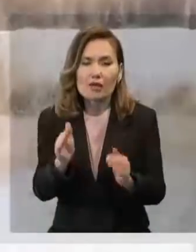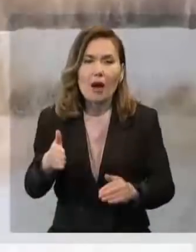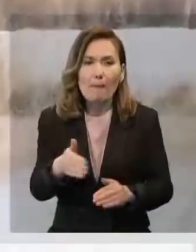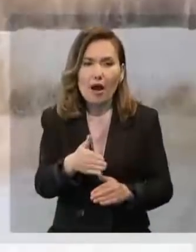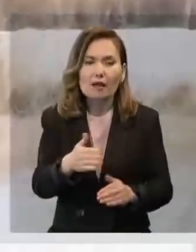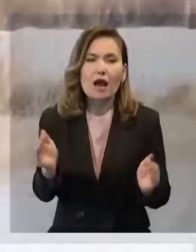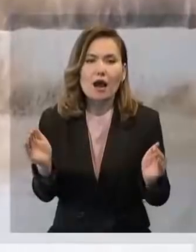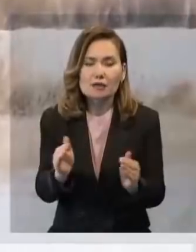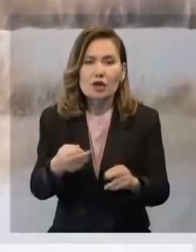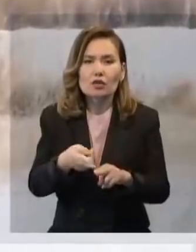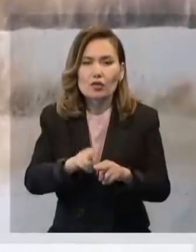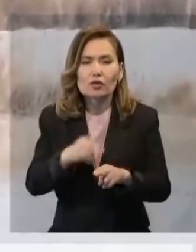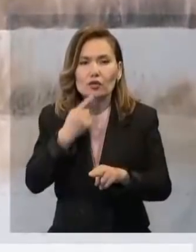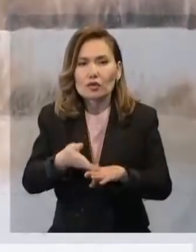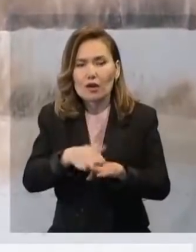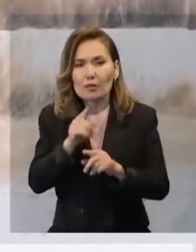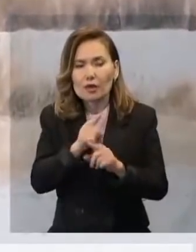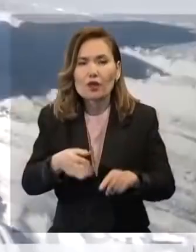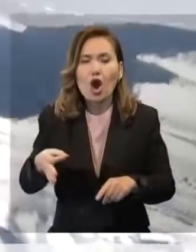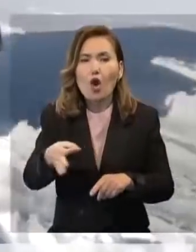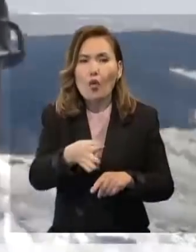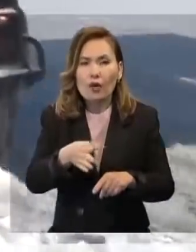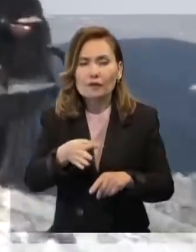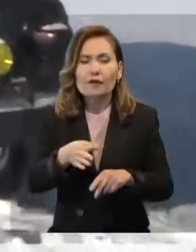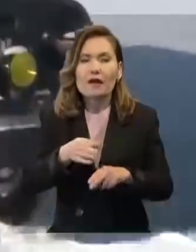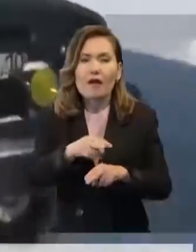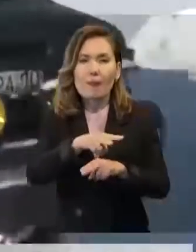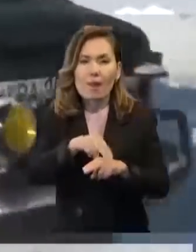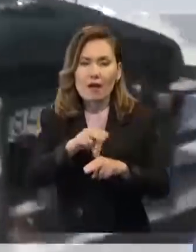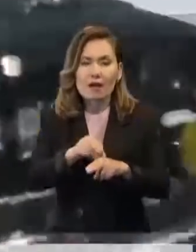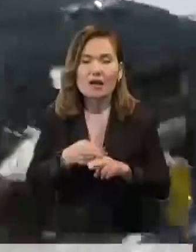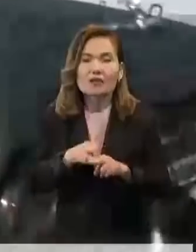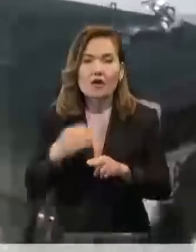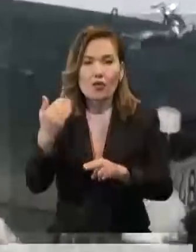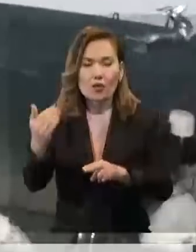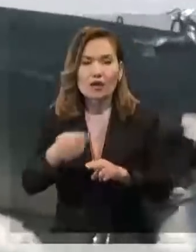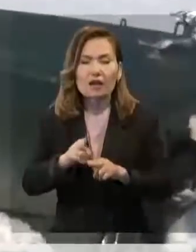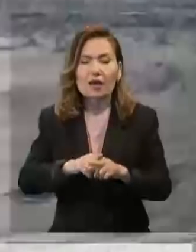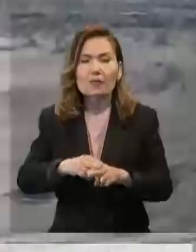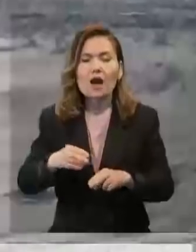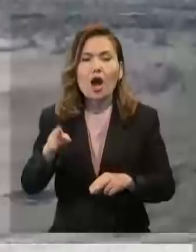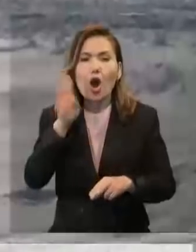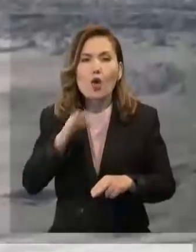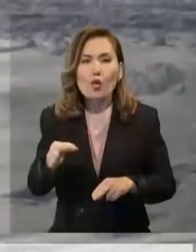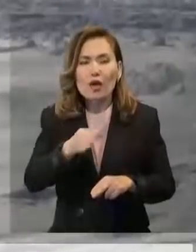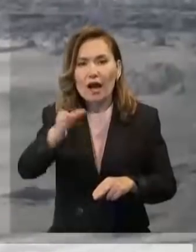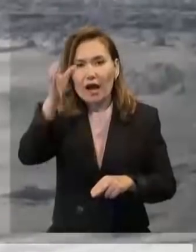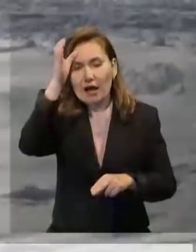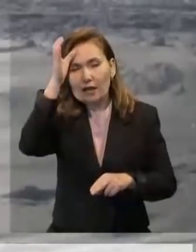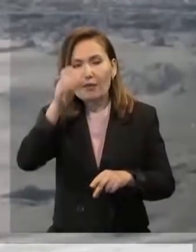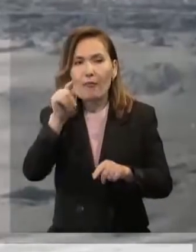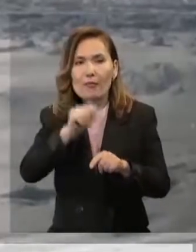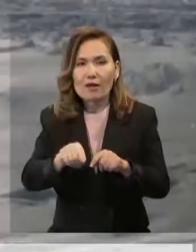азайған. Осындай қысылтаяң шақта облысаралық бассейн инспекциясының көлге ғылыми биологиялық негіздеме жасаңдар деген